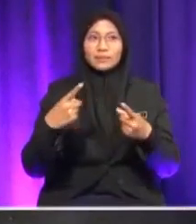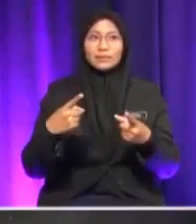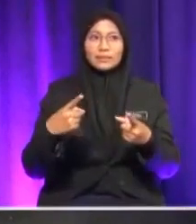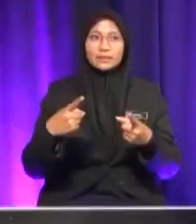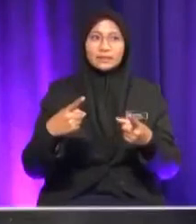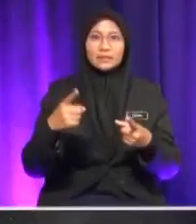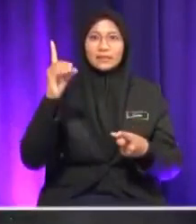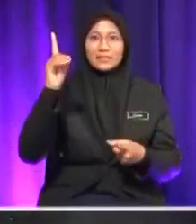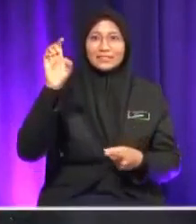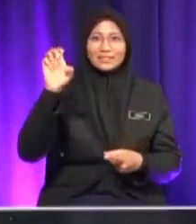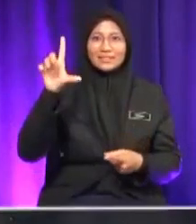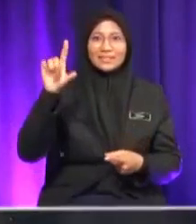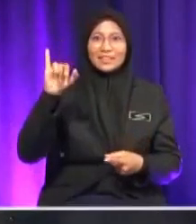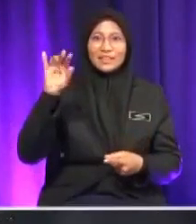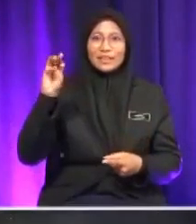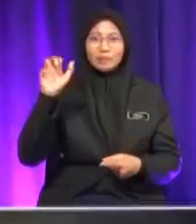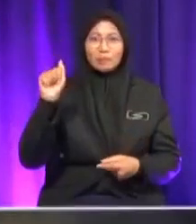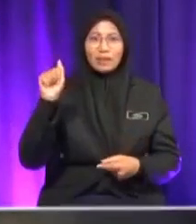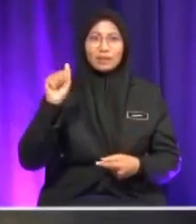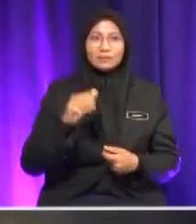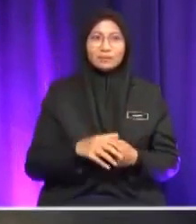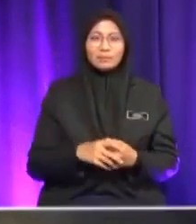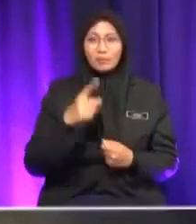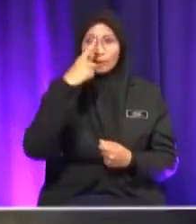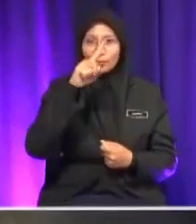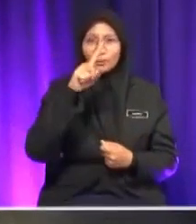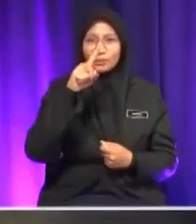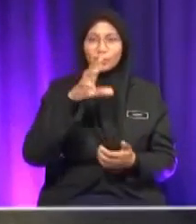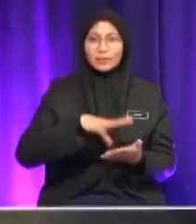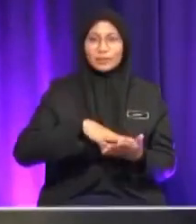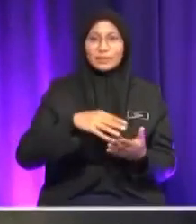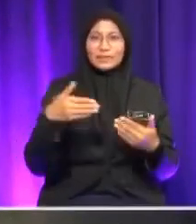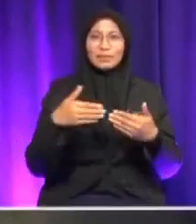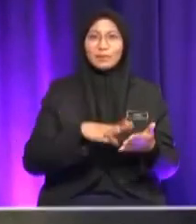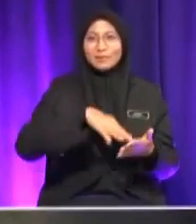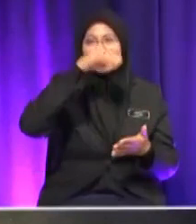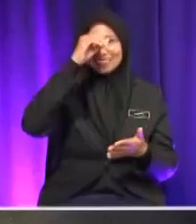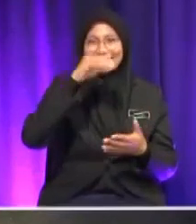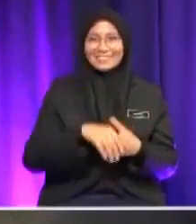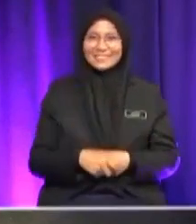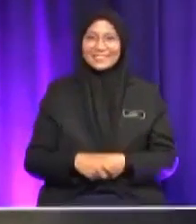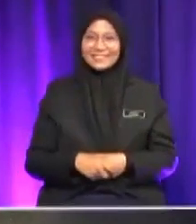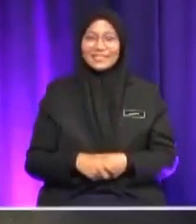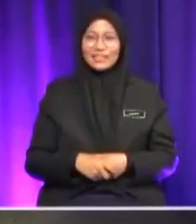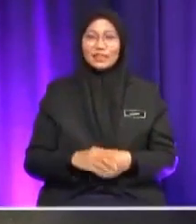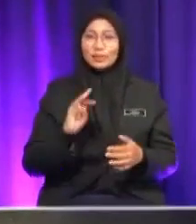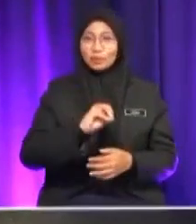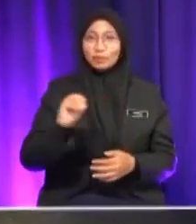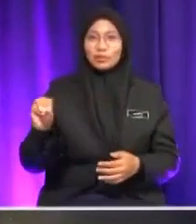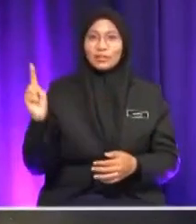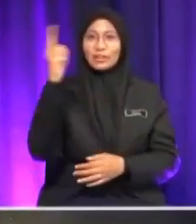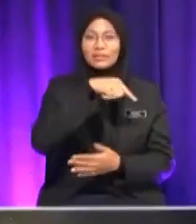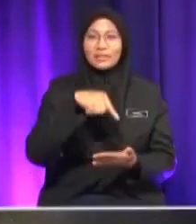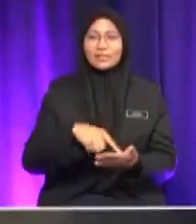Sesawang Dilema. Portal Dilema untuk mendapatkan bahan sokongan pembelajaran pada hari ini. Itu dia murid-murid semua, pembelajaran kita pada hari